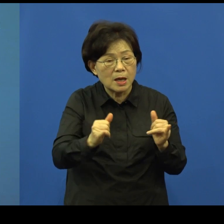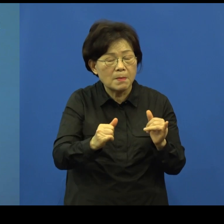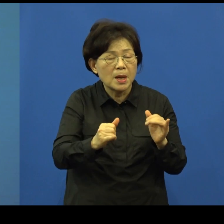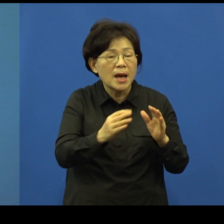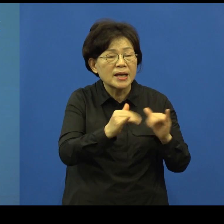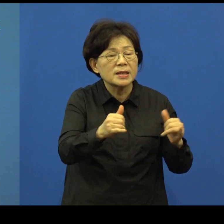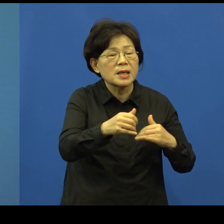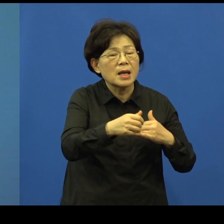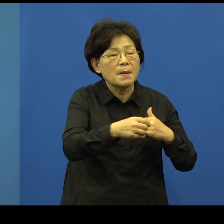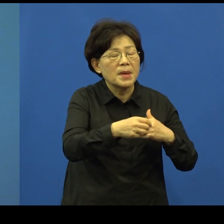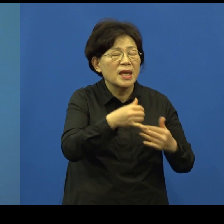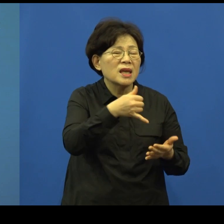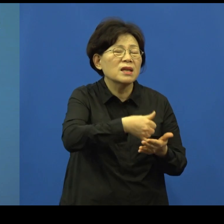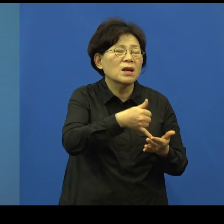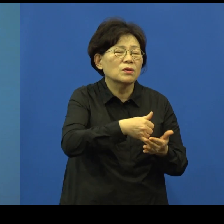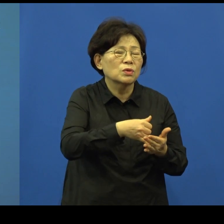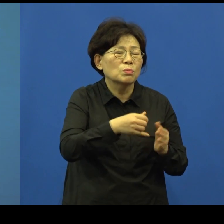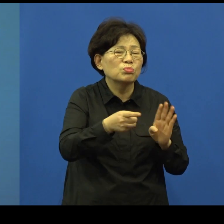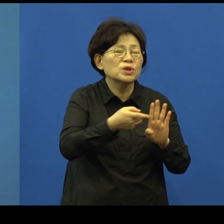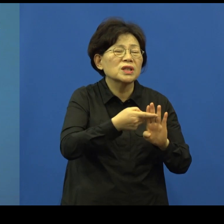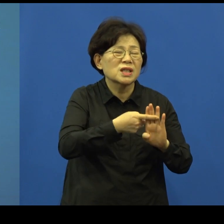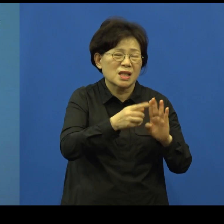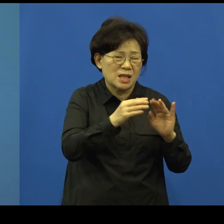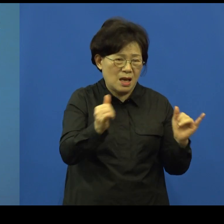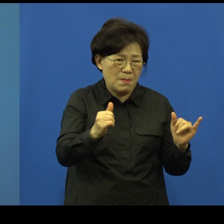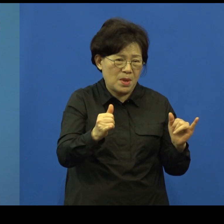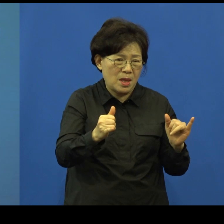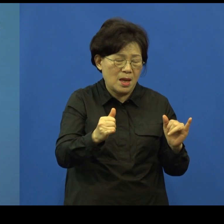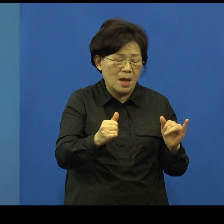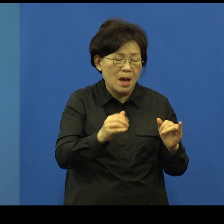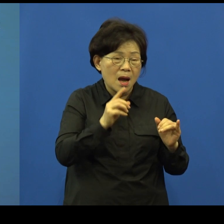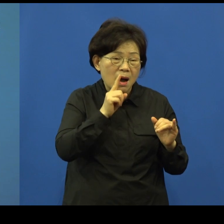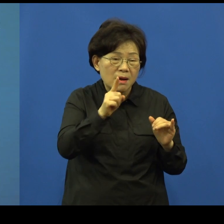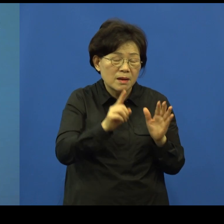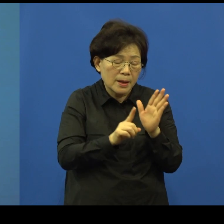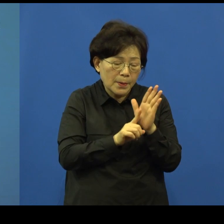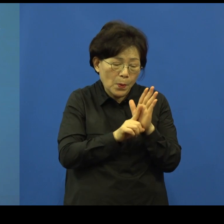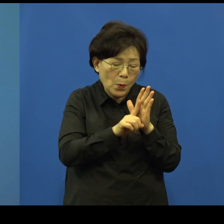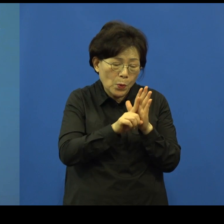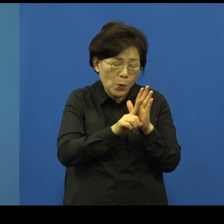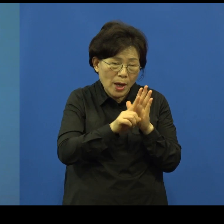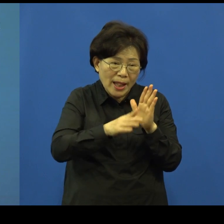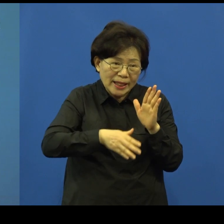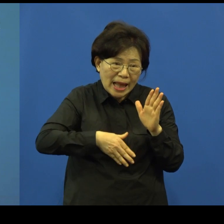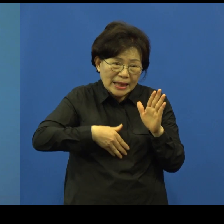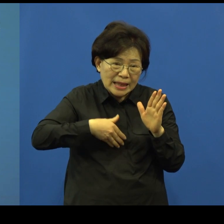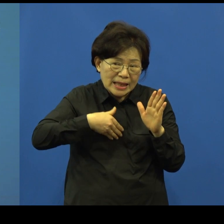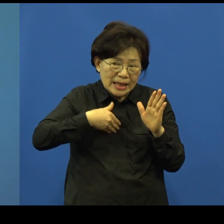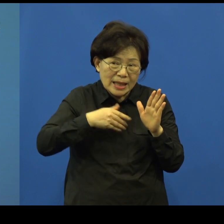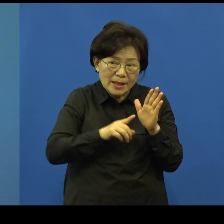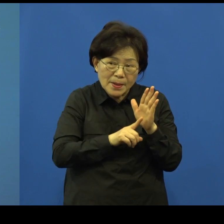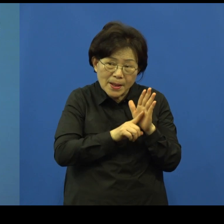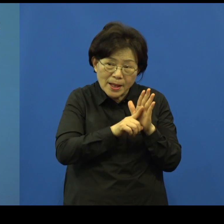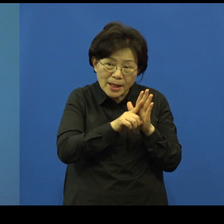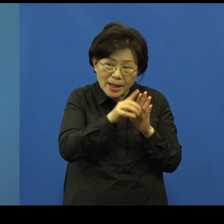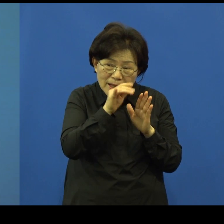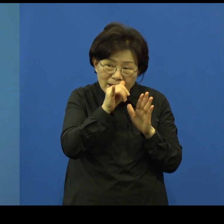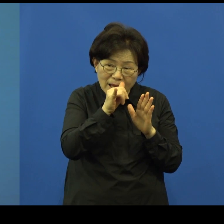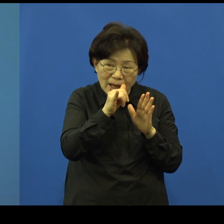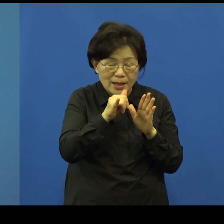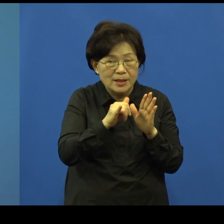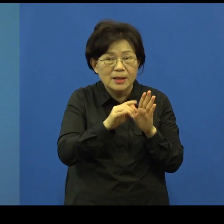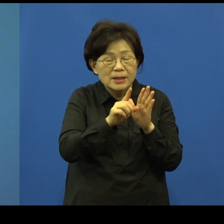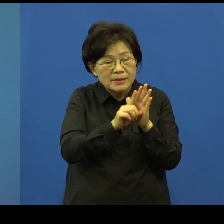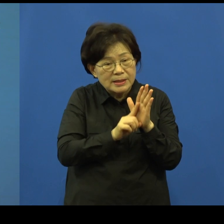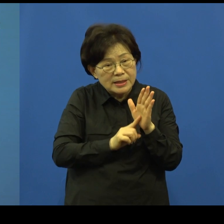여러분, 이 언어에도 온도가 있을 수 있어요. 온도, 그죠? 따뜻한가 찬가. 몇 도인가? 언어에도 향이 날